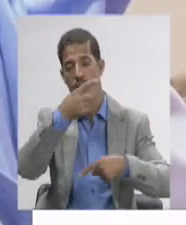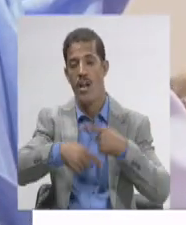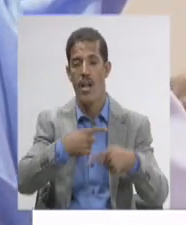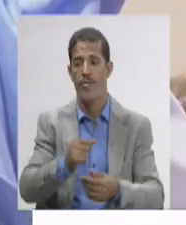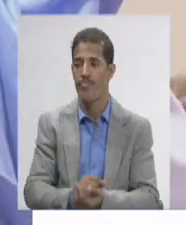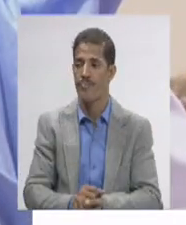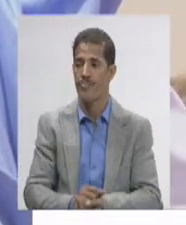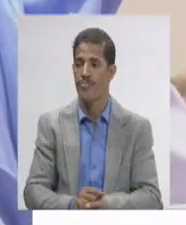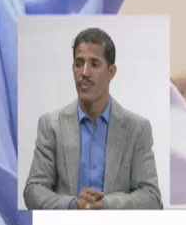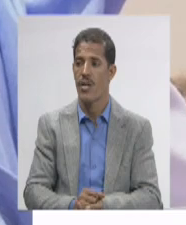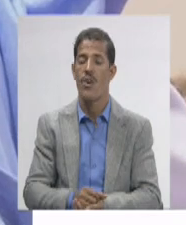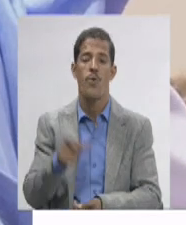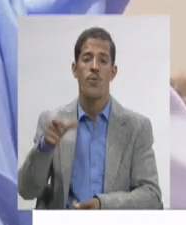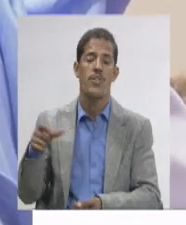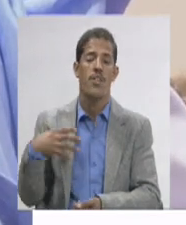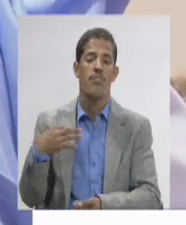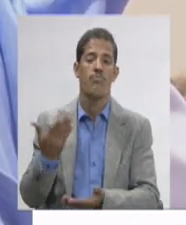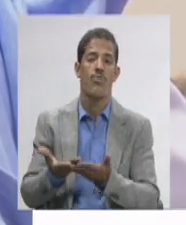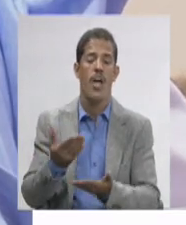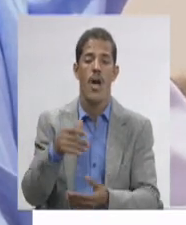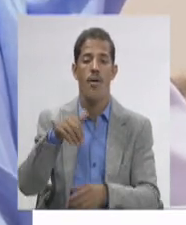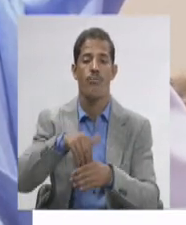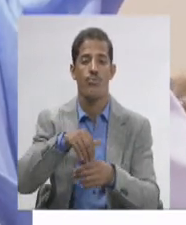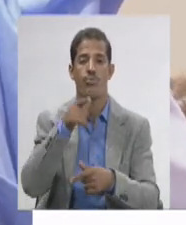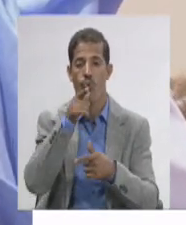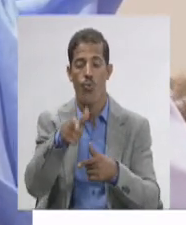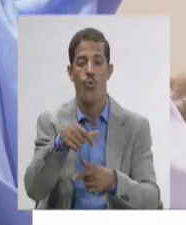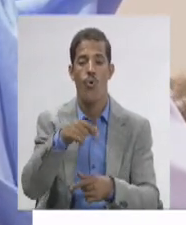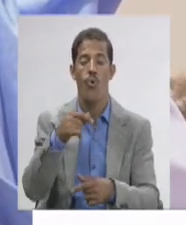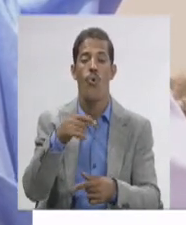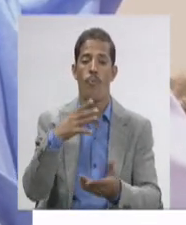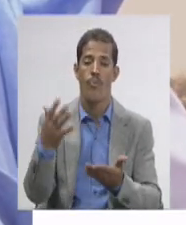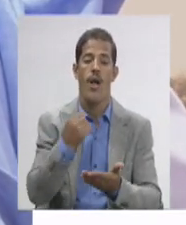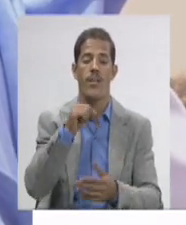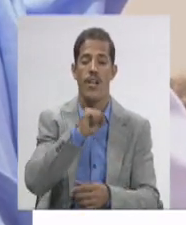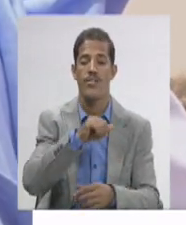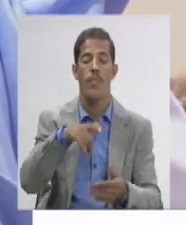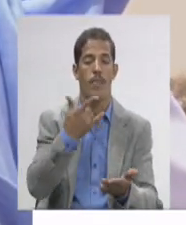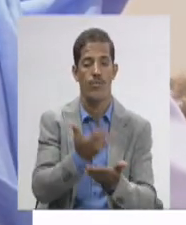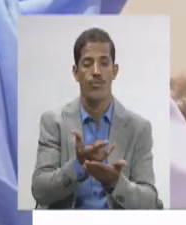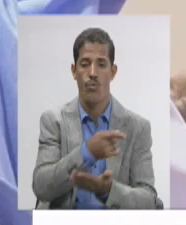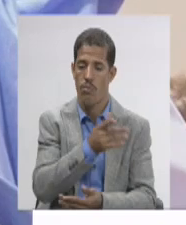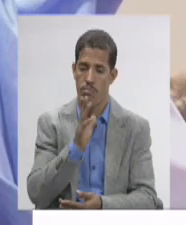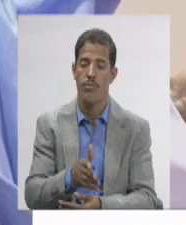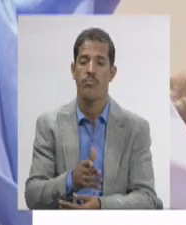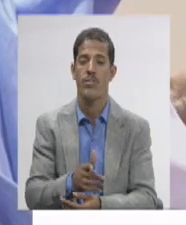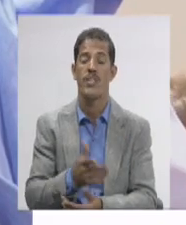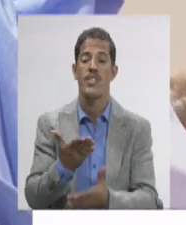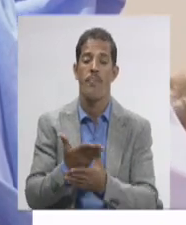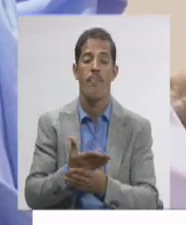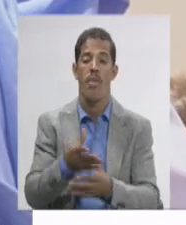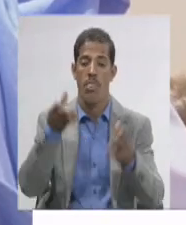المنتخبون المحليون في مدينه تج ثمن اختيار الولايه لاحتضان هذه البطوله معتبرين ان ذلك يمثل اعتبارا لدورها